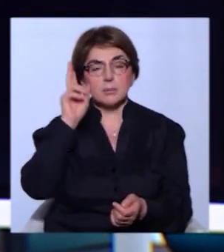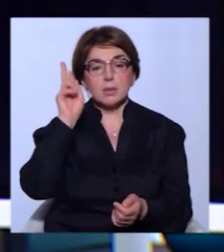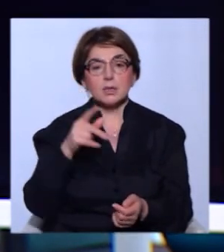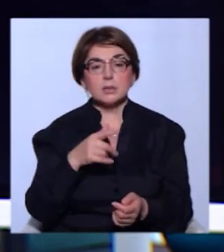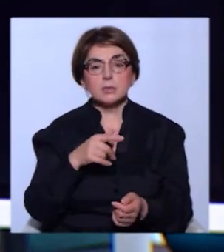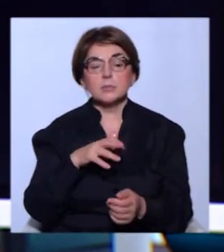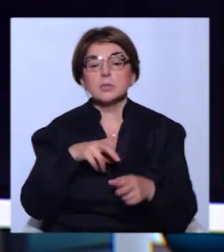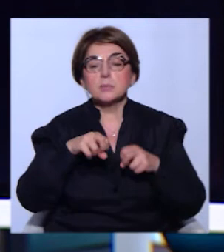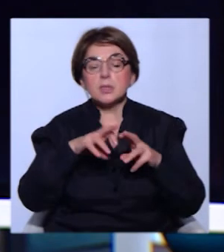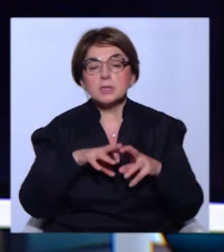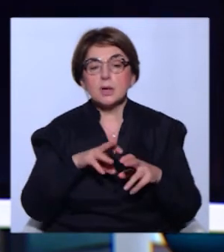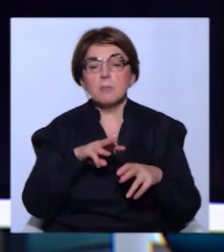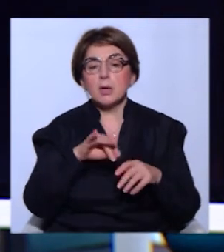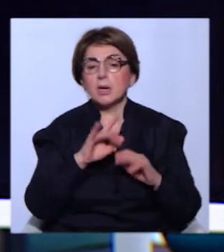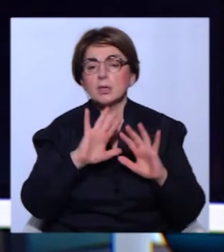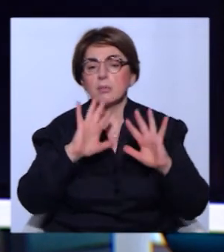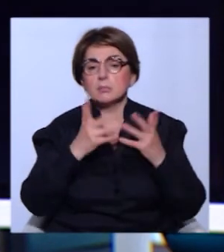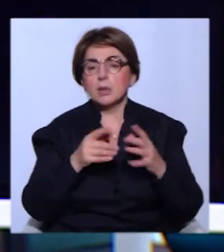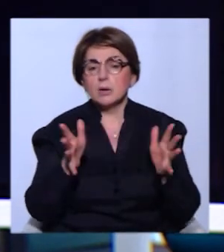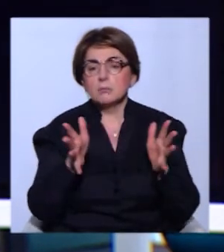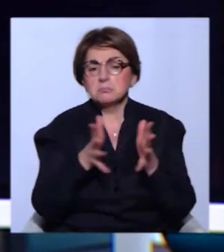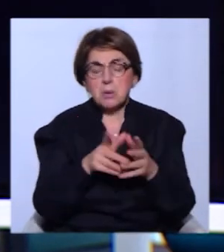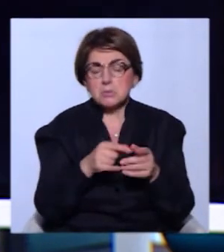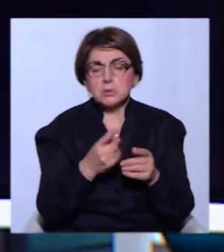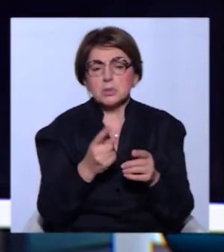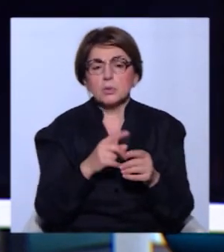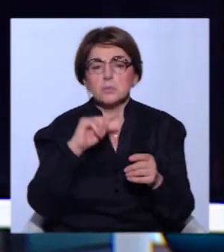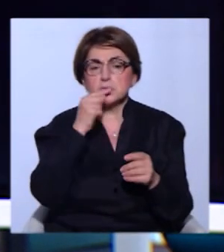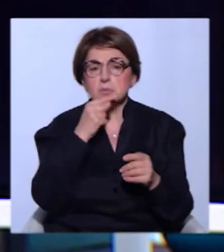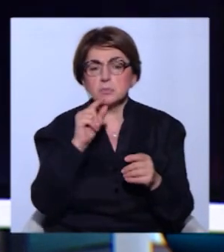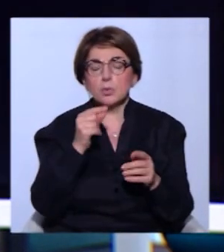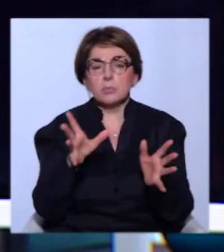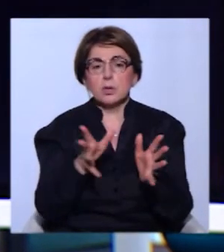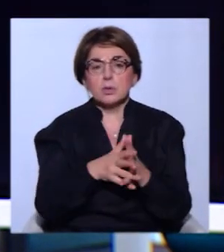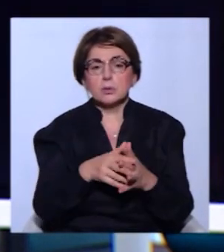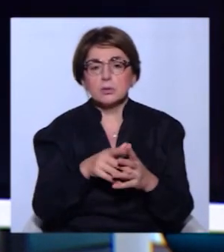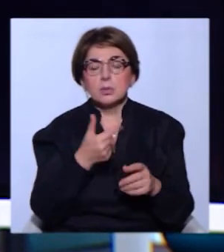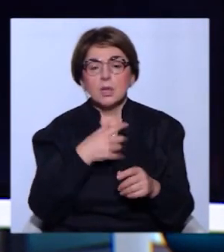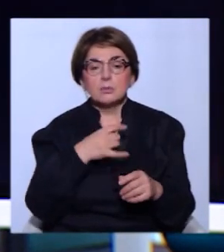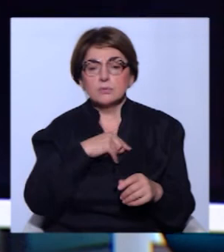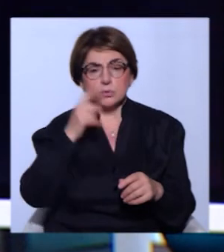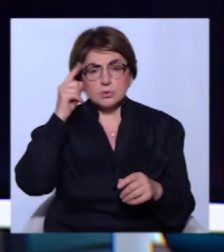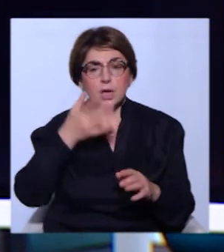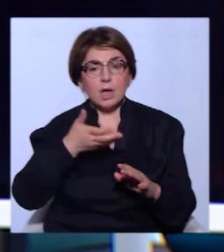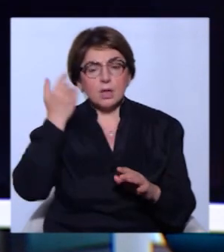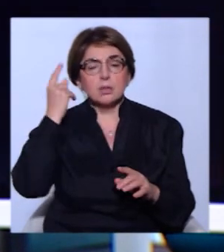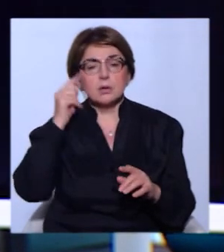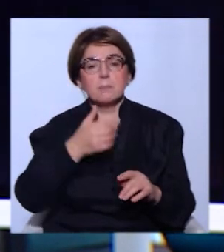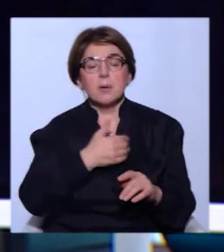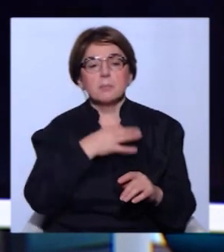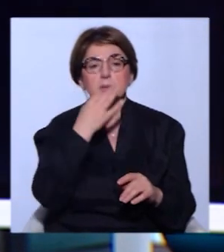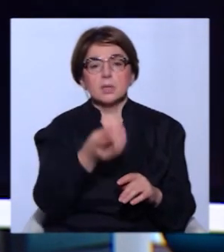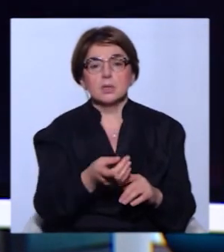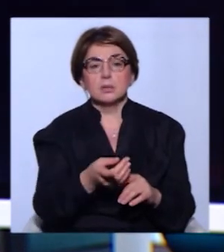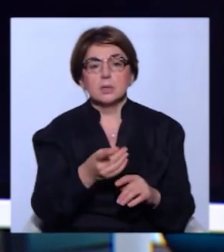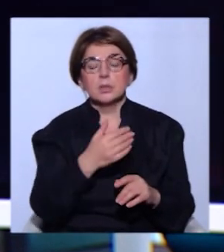არიციან მექანიზმი ამ პროცესის, თუ რატომ თესავენ, ისინი ეყრნობიან თავიანთ გამოცდილებას, როგორ ჩანს. მე